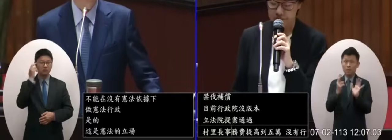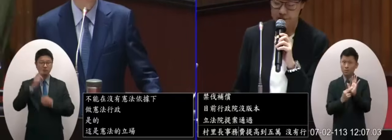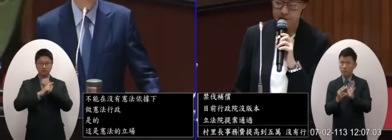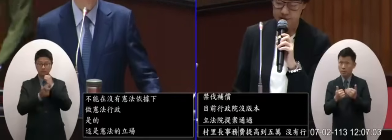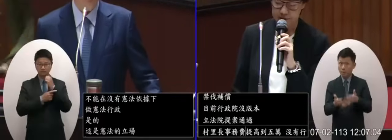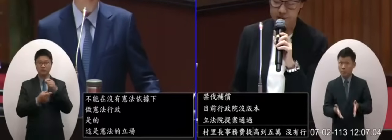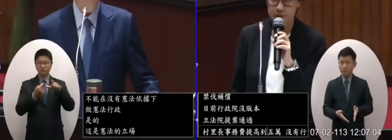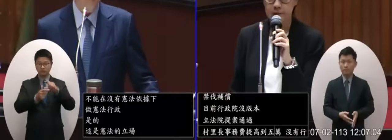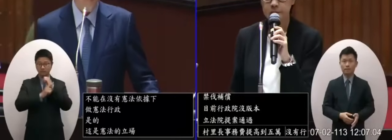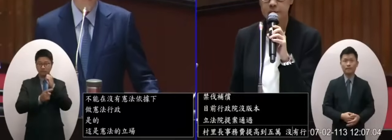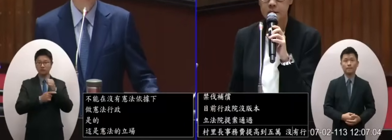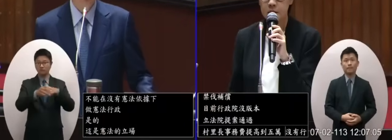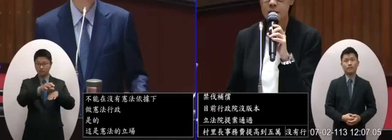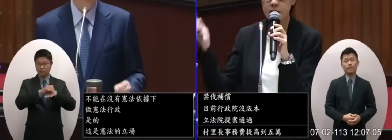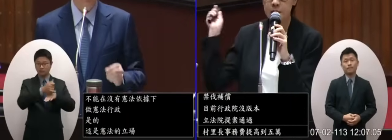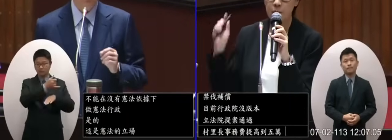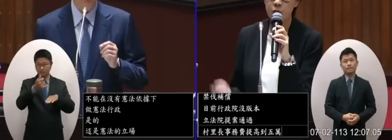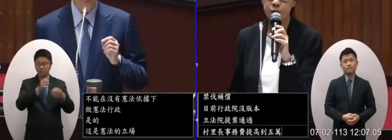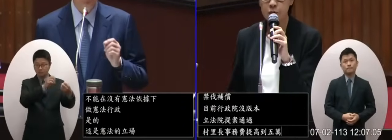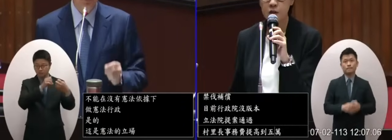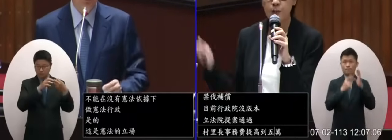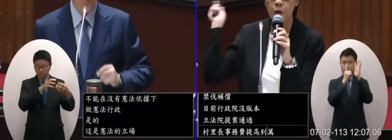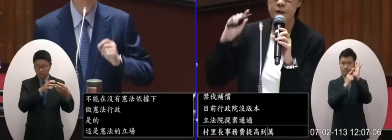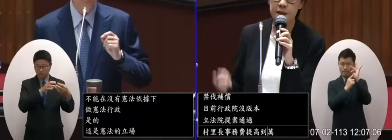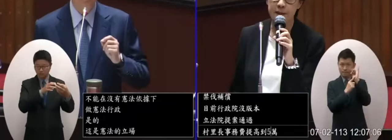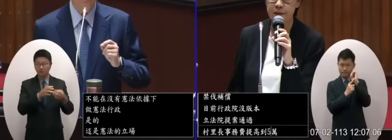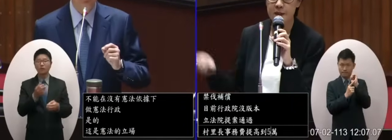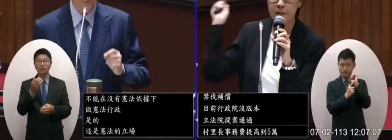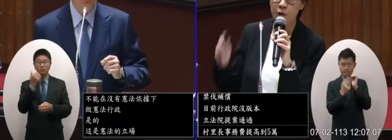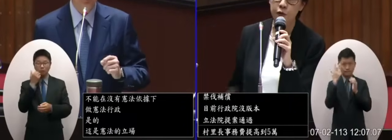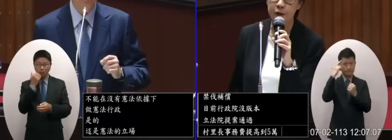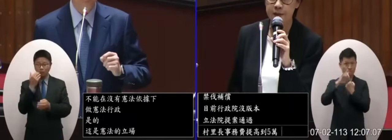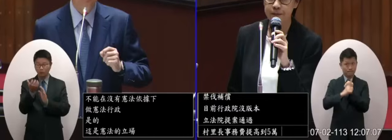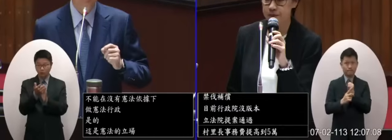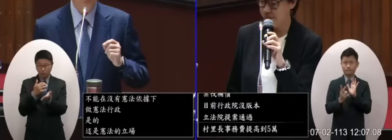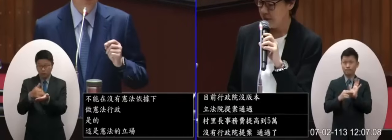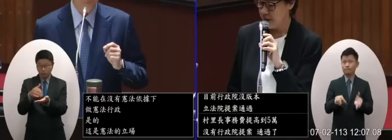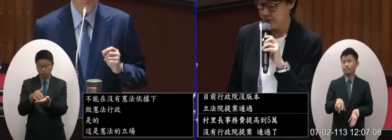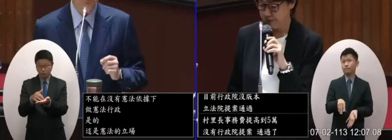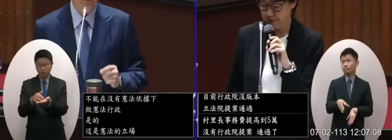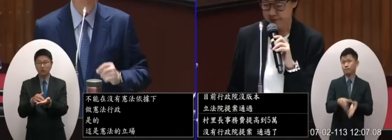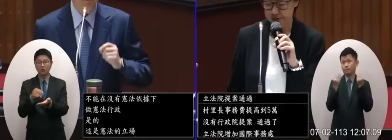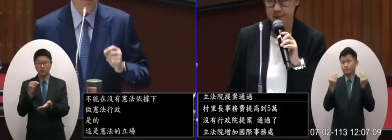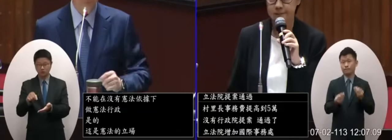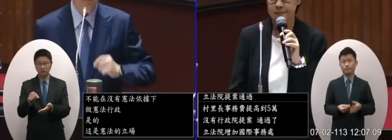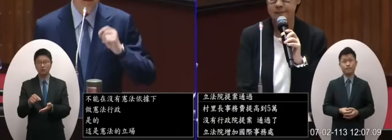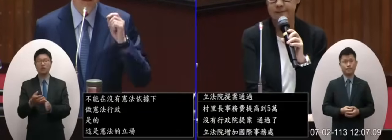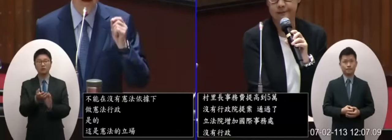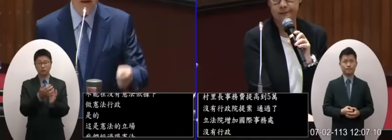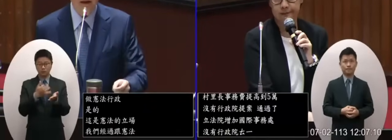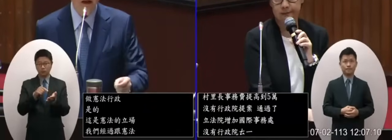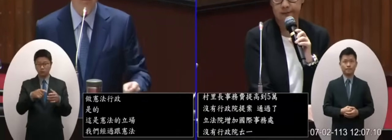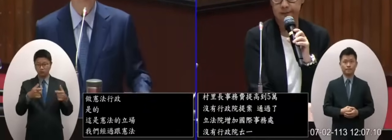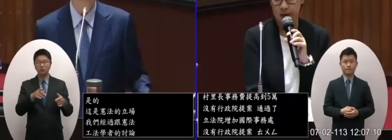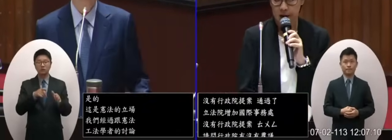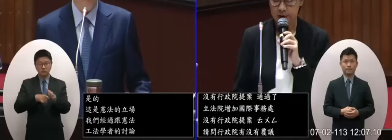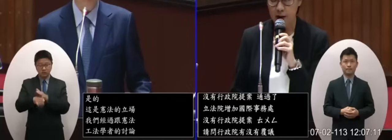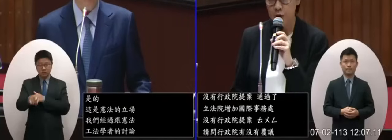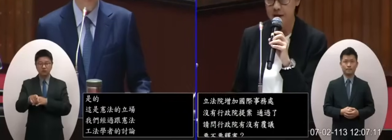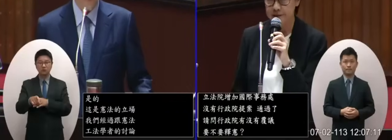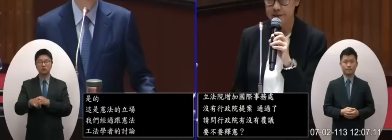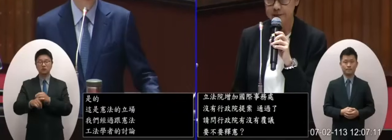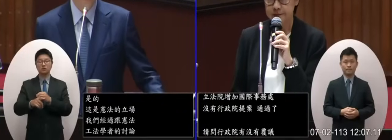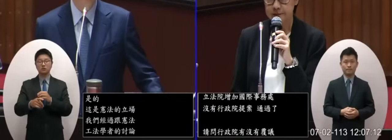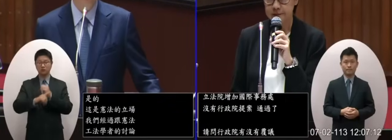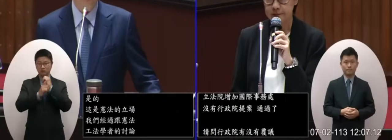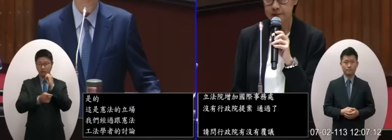学习者 的讨论，就是 把这些不用释宪，这些不用复议。 虽然不是预算案，把预算直接进到法